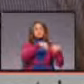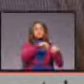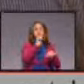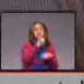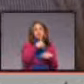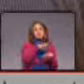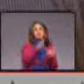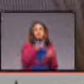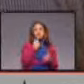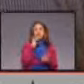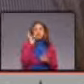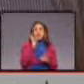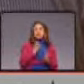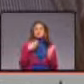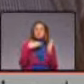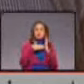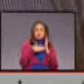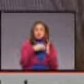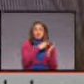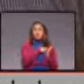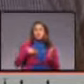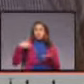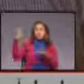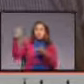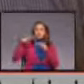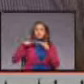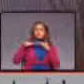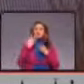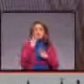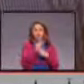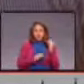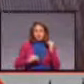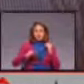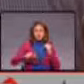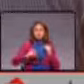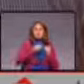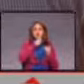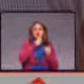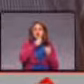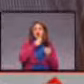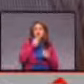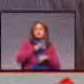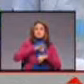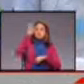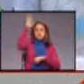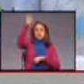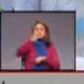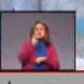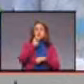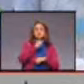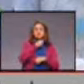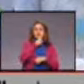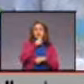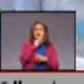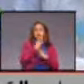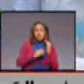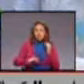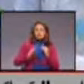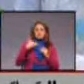بحيث ان انا لما اخلي ابص الاقي ان ابني عنده حاجه يتسند عليها في معاش كده بس الكلام ده مش موجود كل ما بقدم في اي